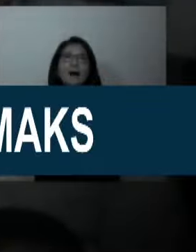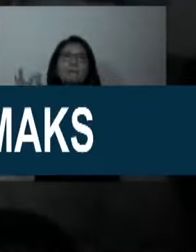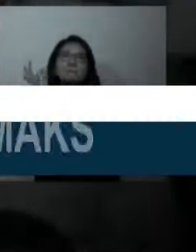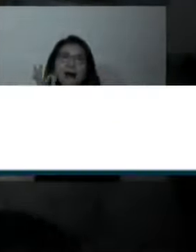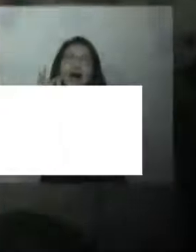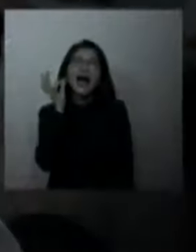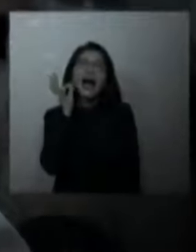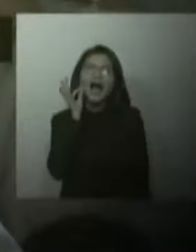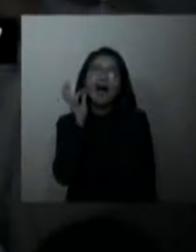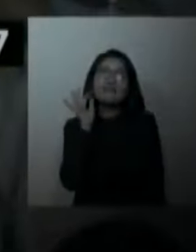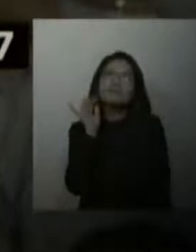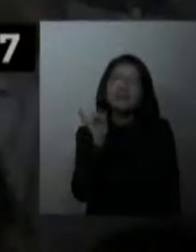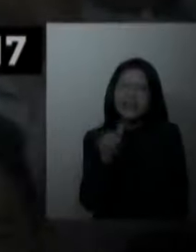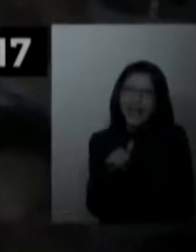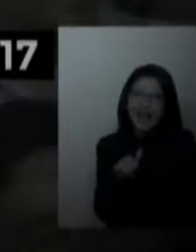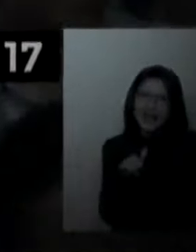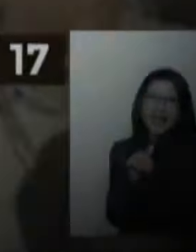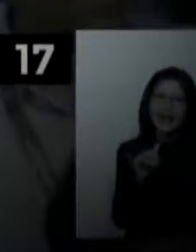Sorry ya.